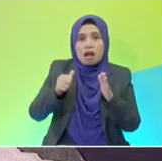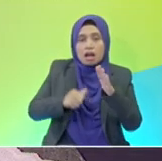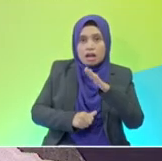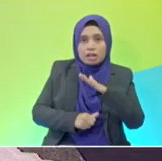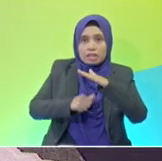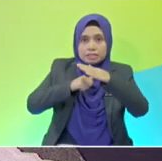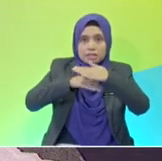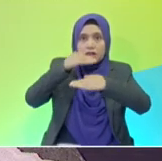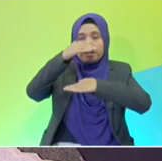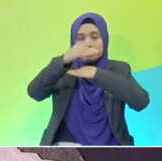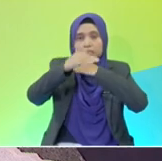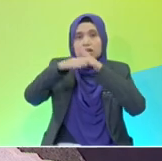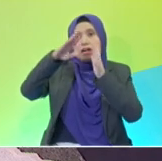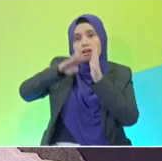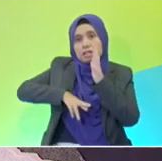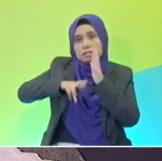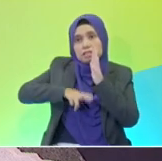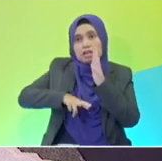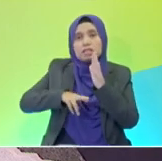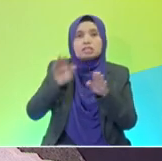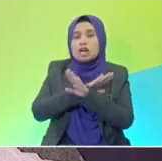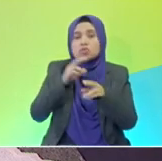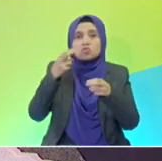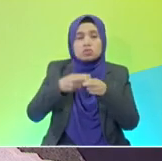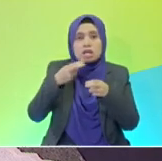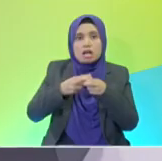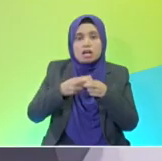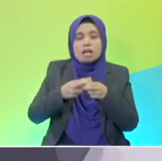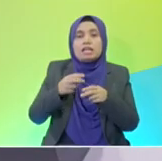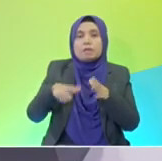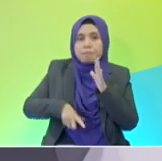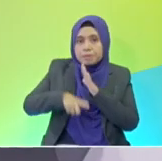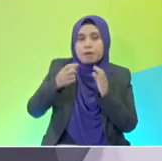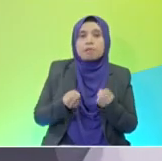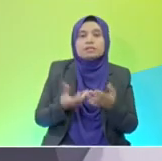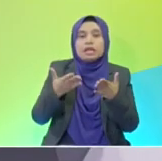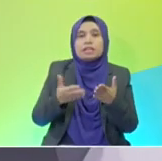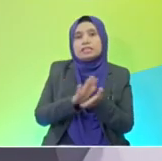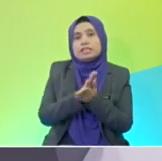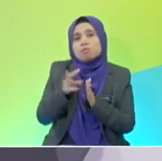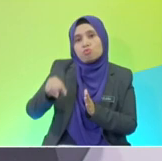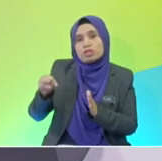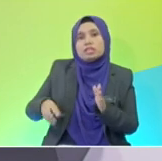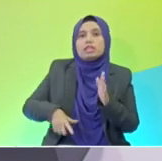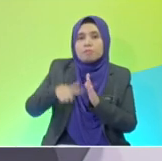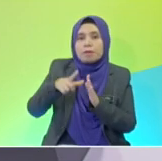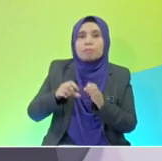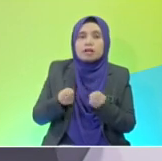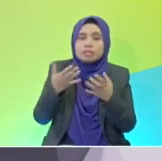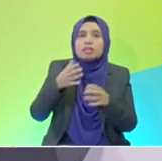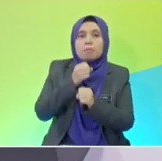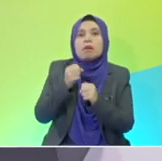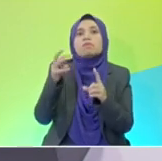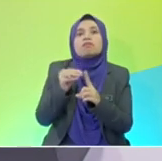soalnya itu tidak tidak sukar jadi mudah lah murid untuk mencapai markas Oke jadi kandungan yang